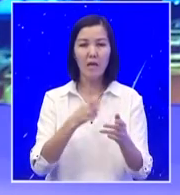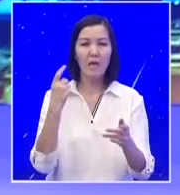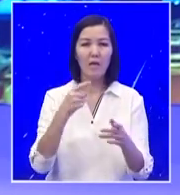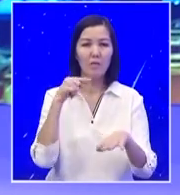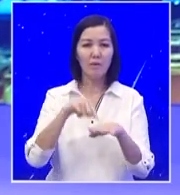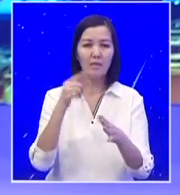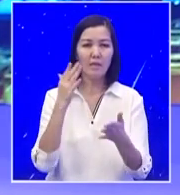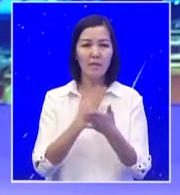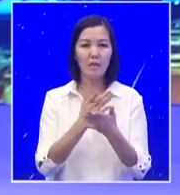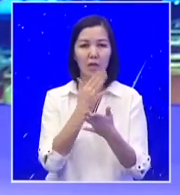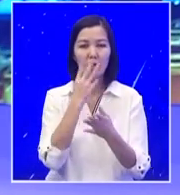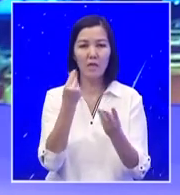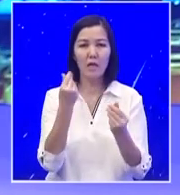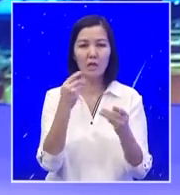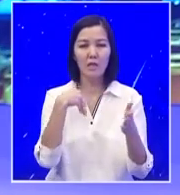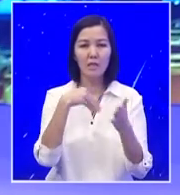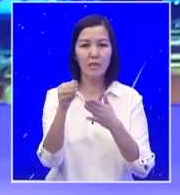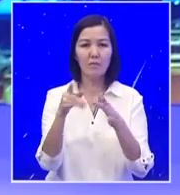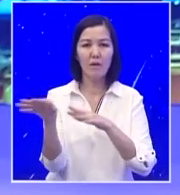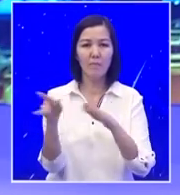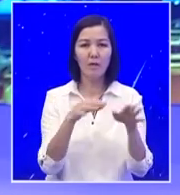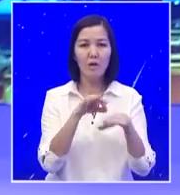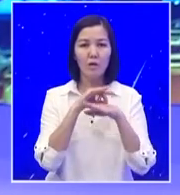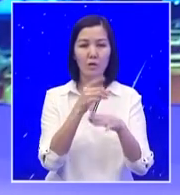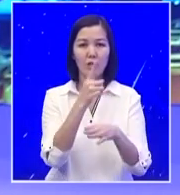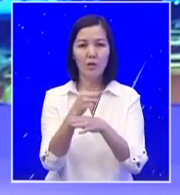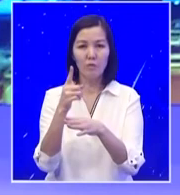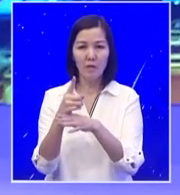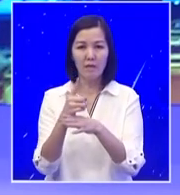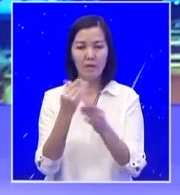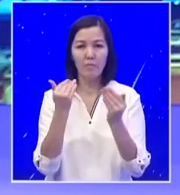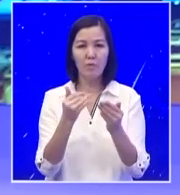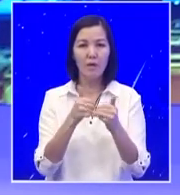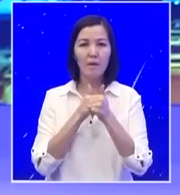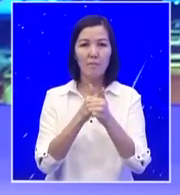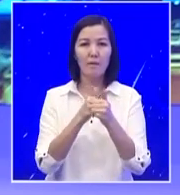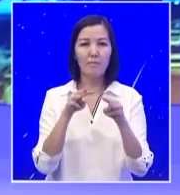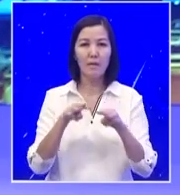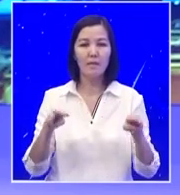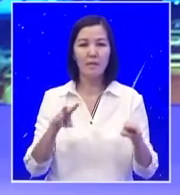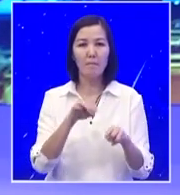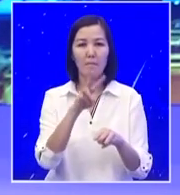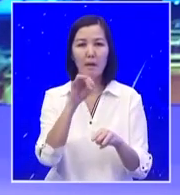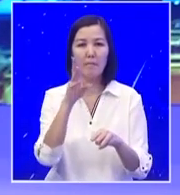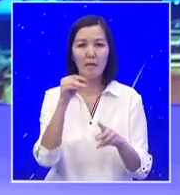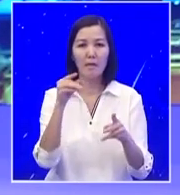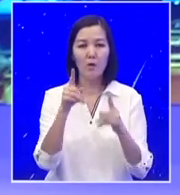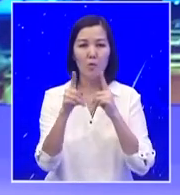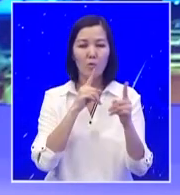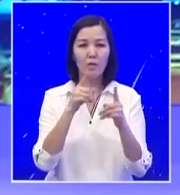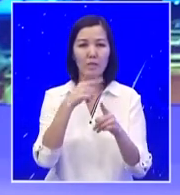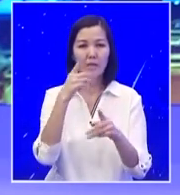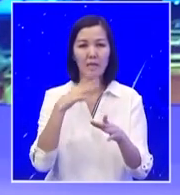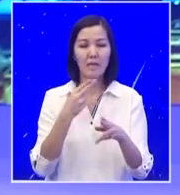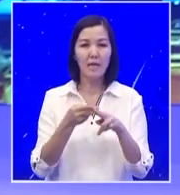үкімет шетелдік валюталарды сатып алу операцияларын жүргізуге шектеу салды. Бұл туралы елдің премьер-министрі Асқар Мамин үкімет